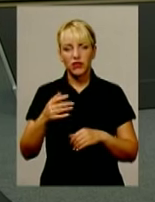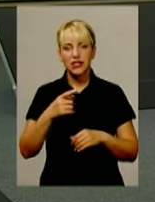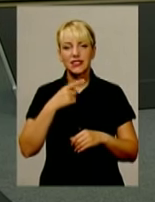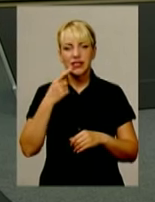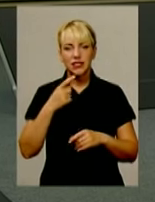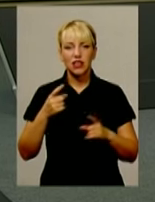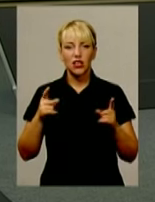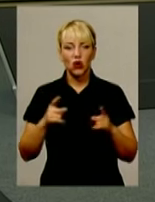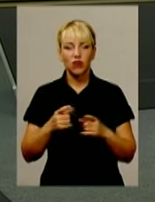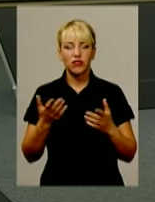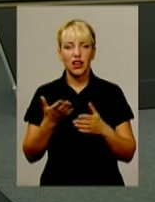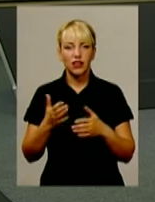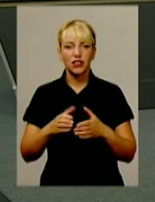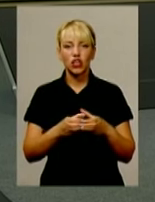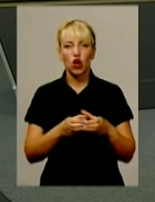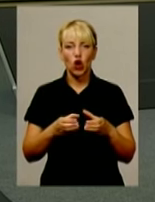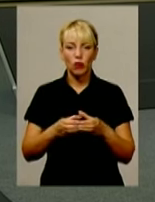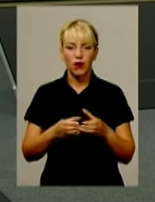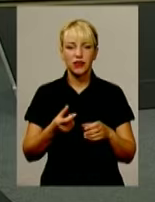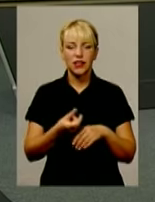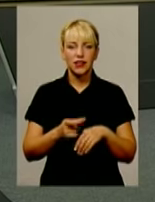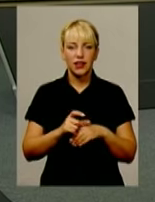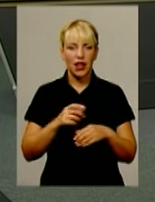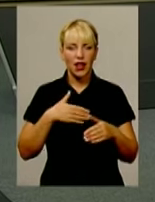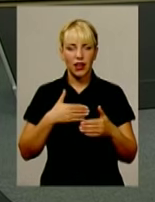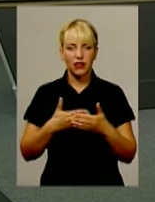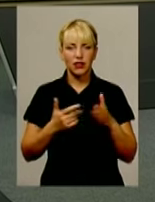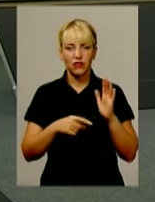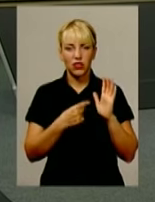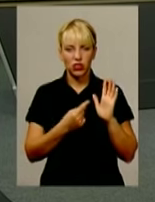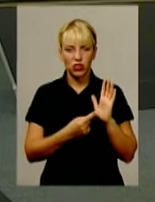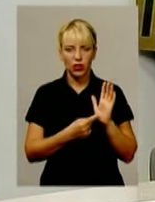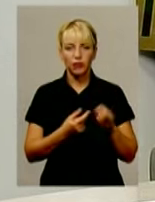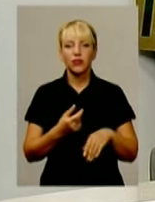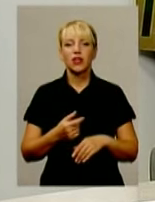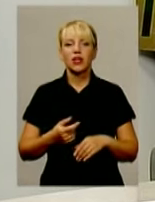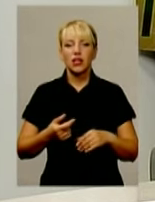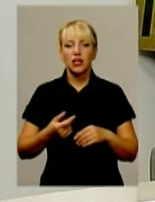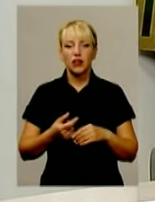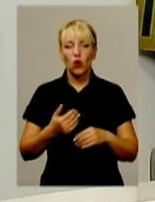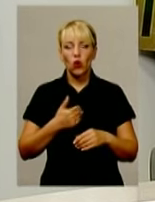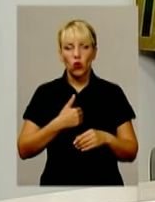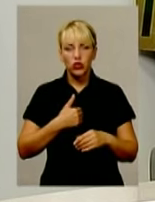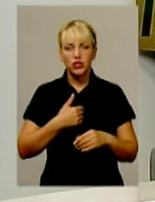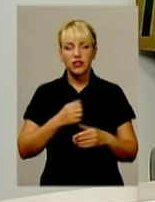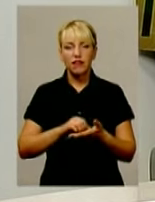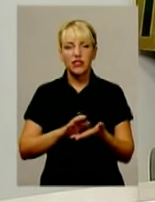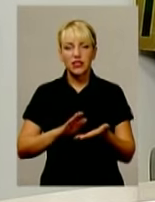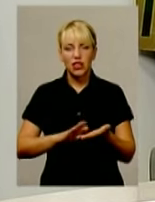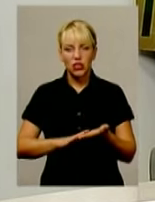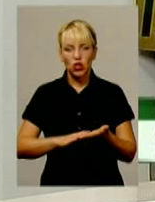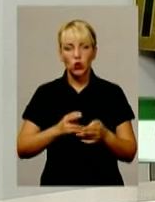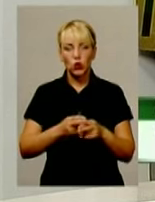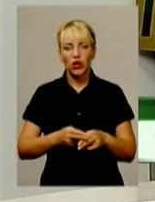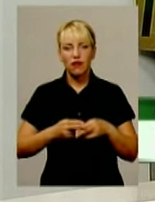громади, яких, можливо, теперішніх районів найактивнішими? Найактивнішими, звичайно. Хочеться відзначити громади